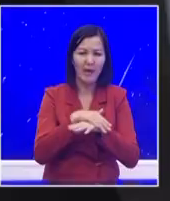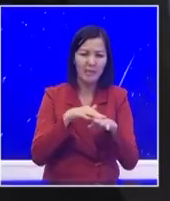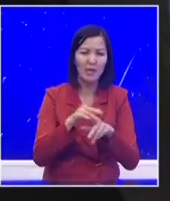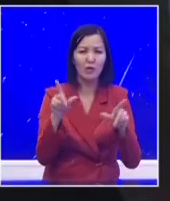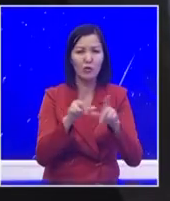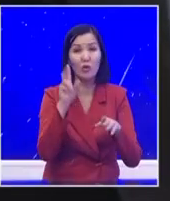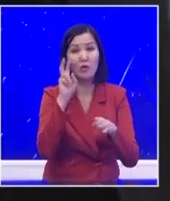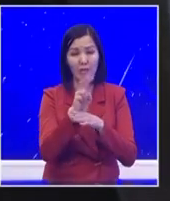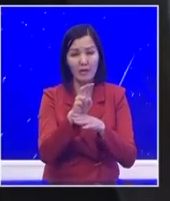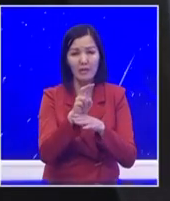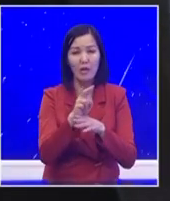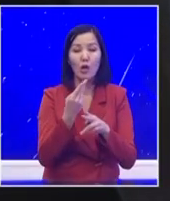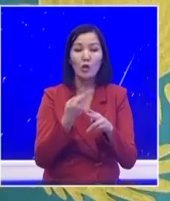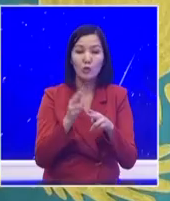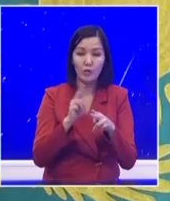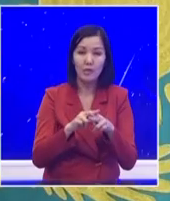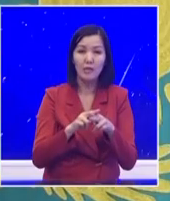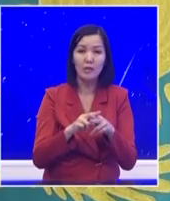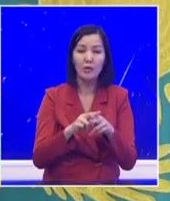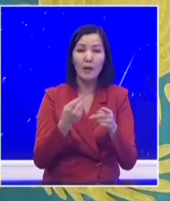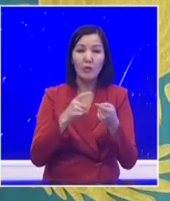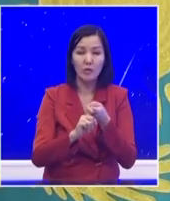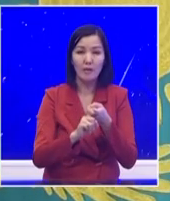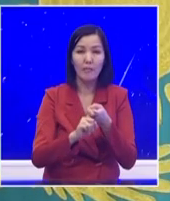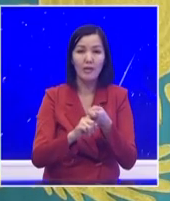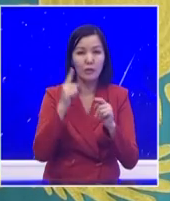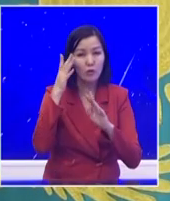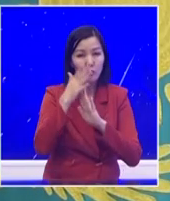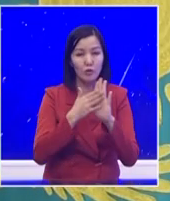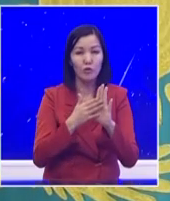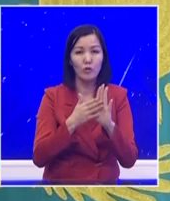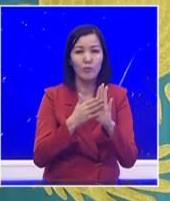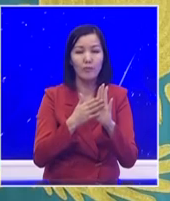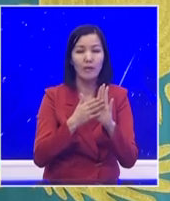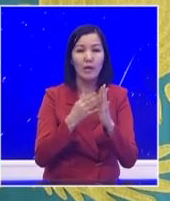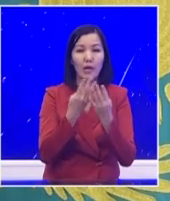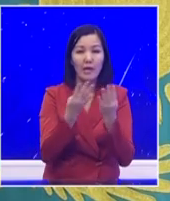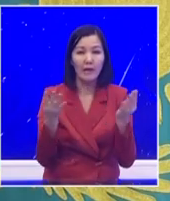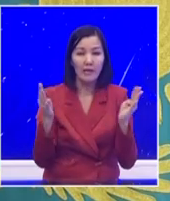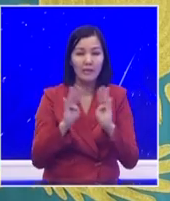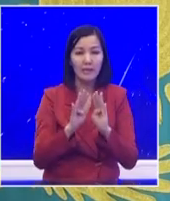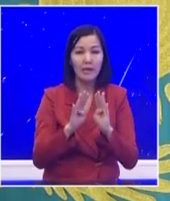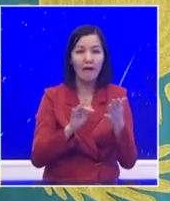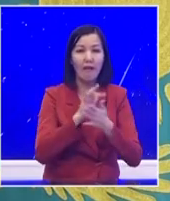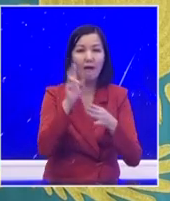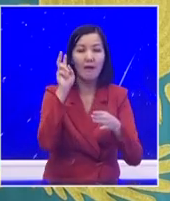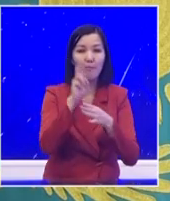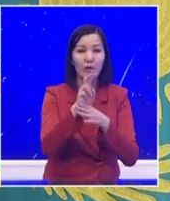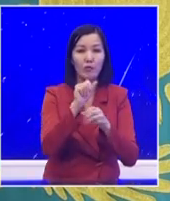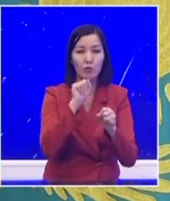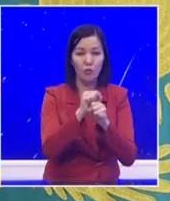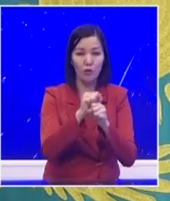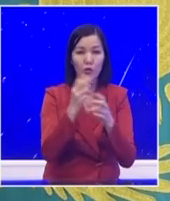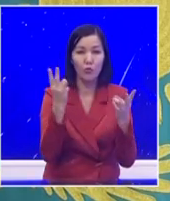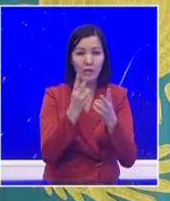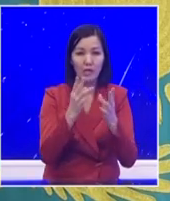дүкенге барасыздар. Осыған байланысты түсіністікпен қарап, карантин кезінде қалаға баруды қоя